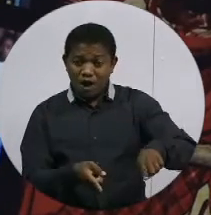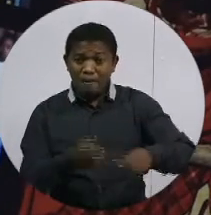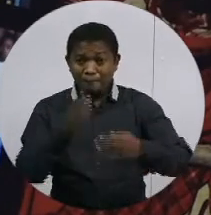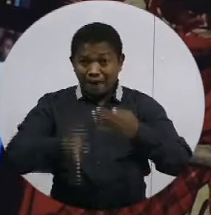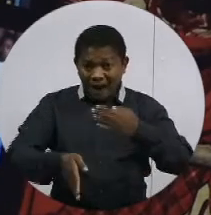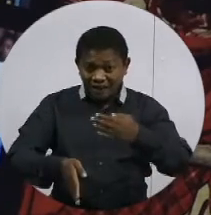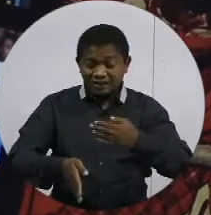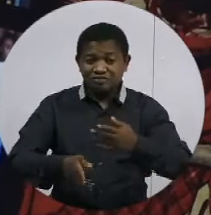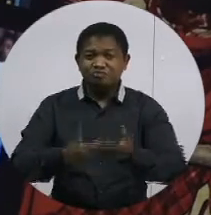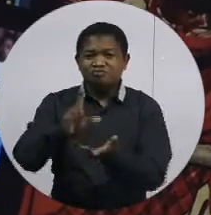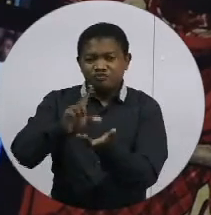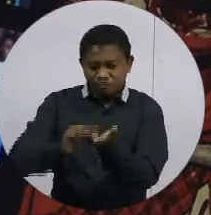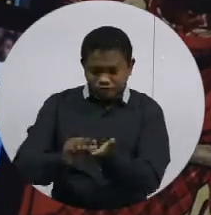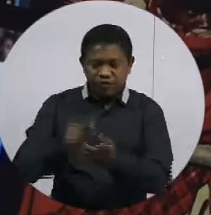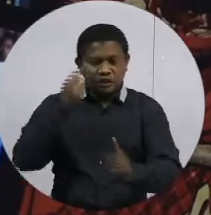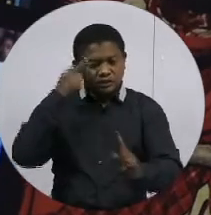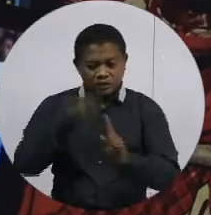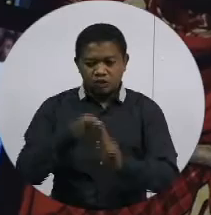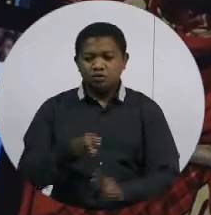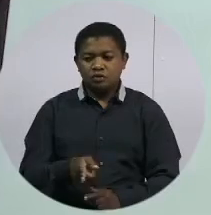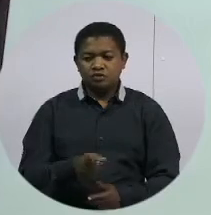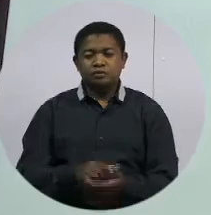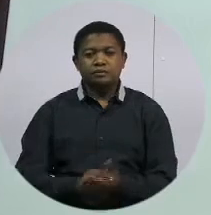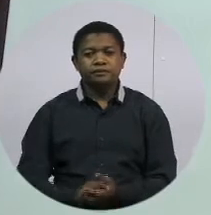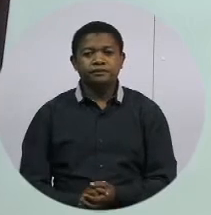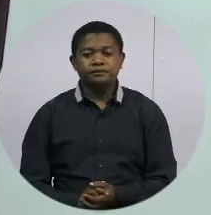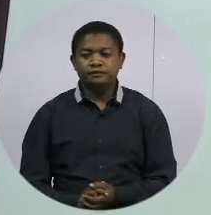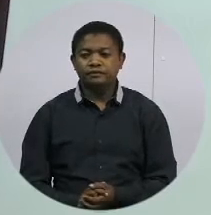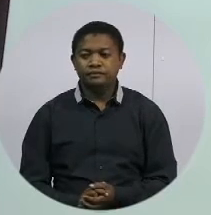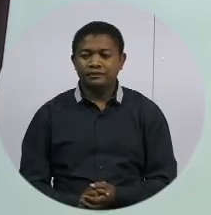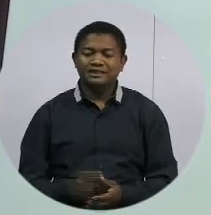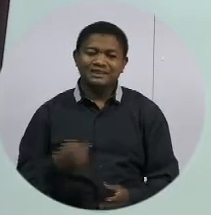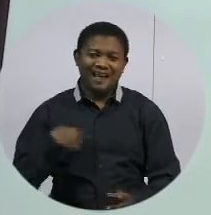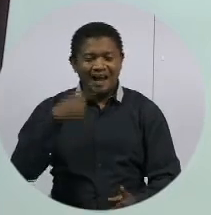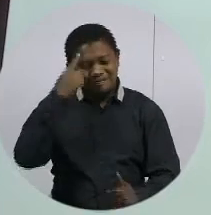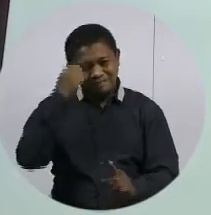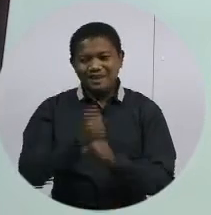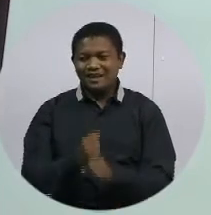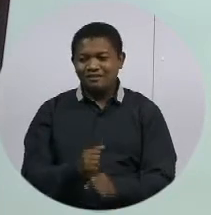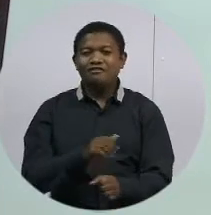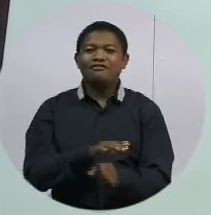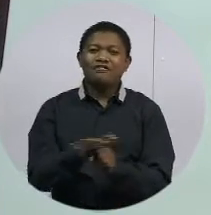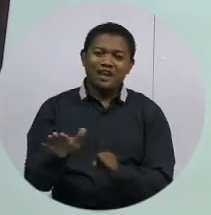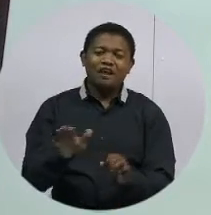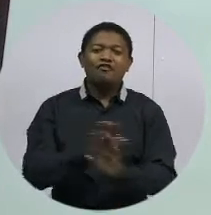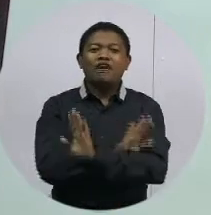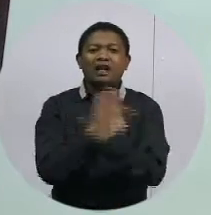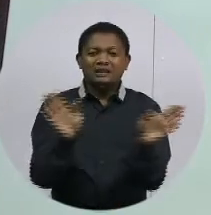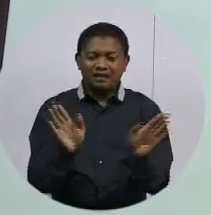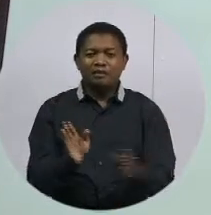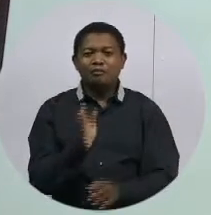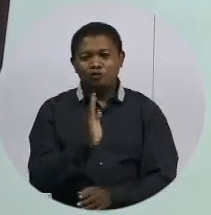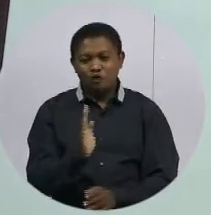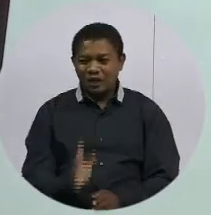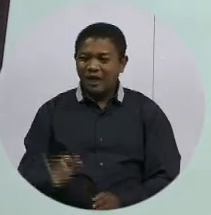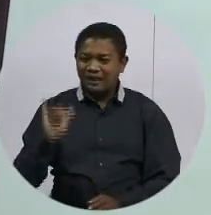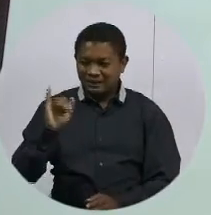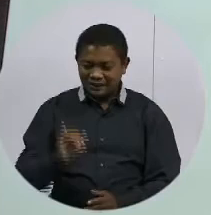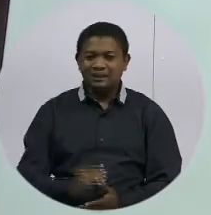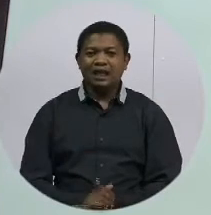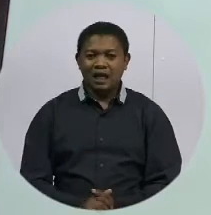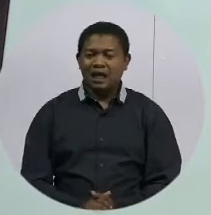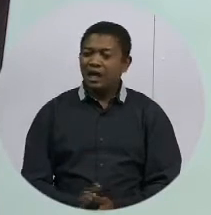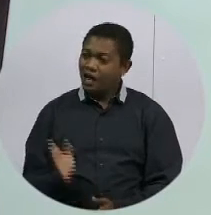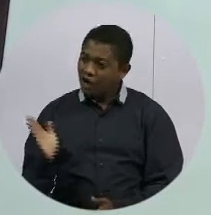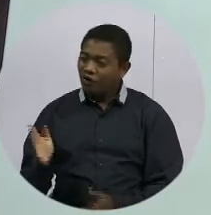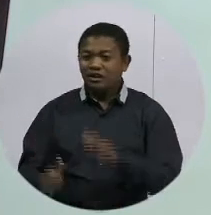mety aterak'ilay valana retina inoko fa feno izay fanazavana izay ankasitrahana indrindra i docteur Lamina Arthur